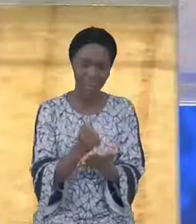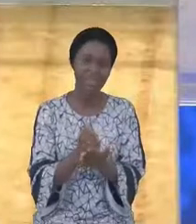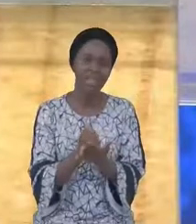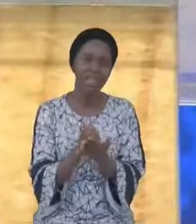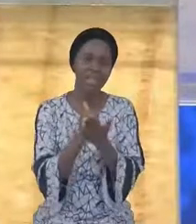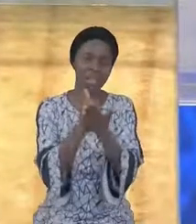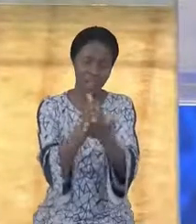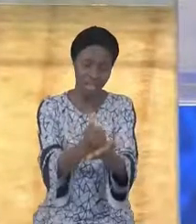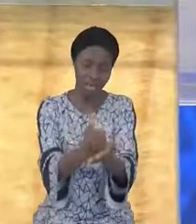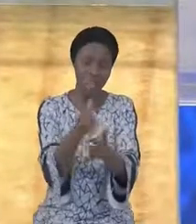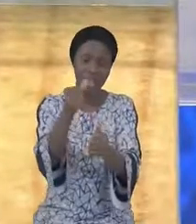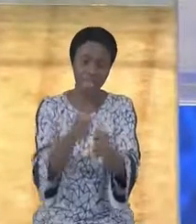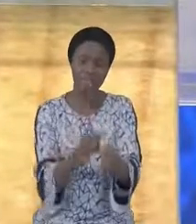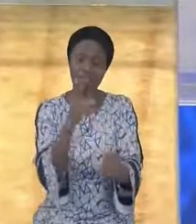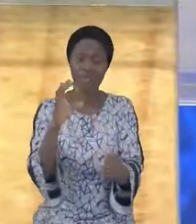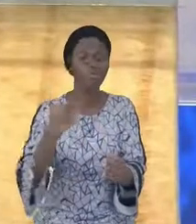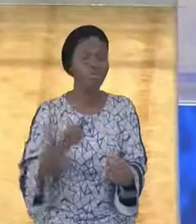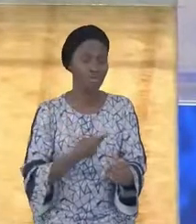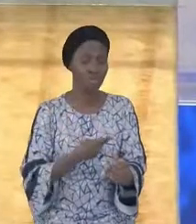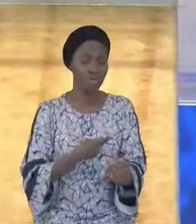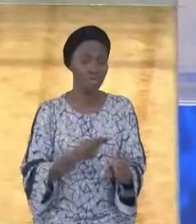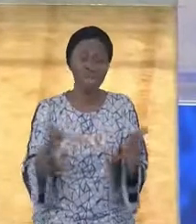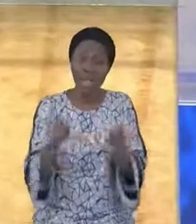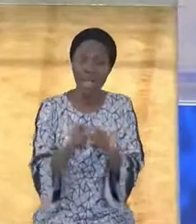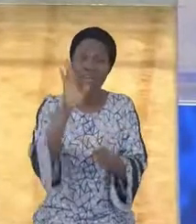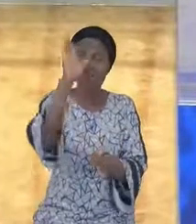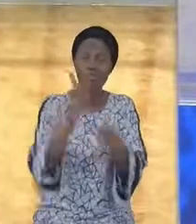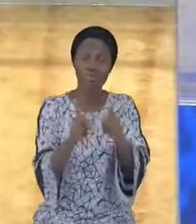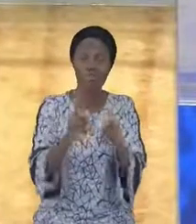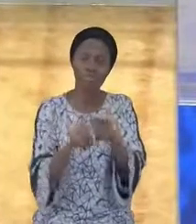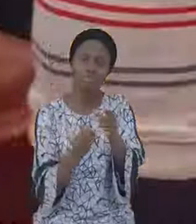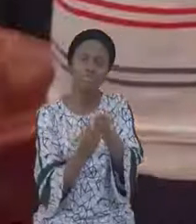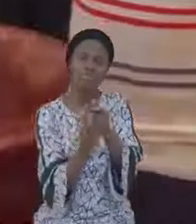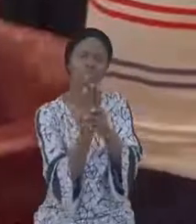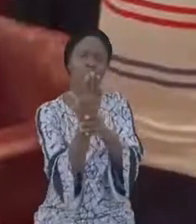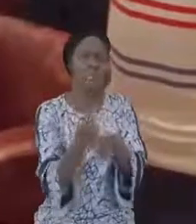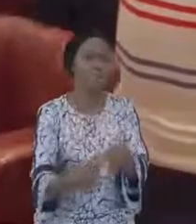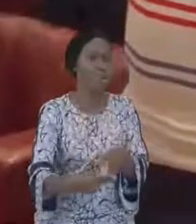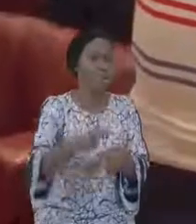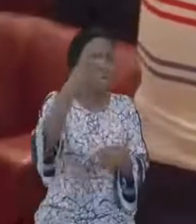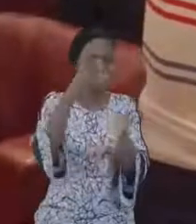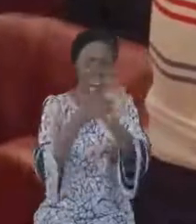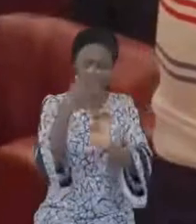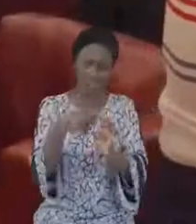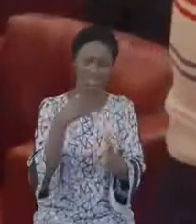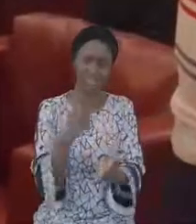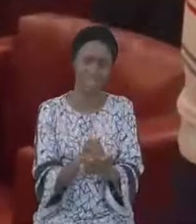Aide chacun de nous en tant que tes enfants à croître au nom de Jésus-Christ.